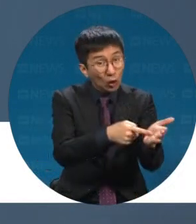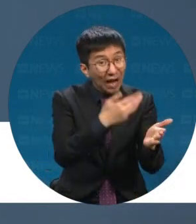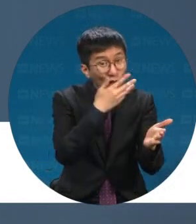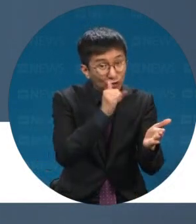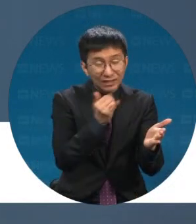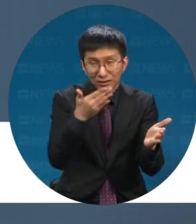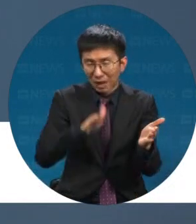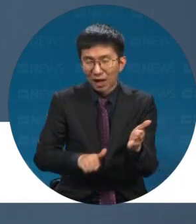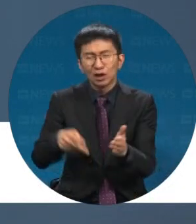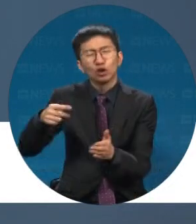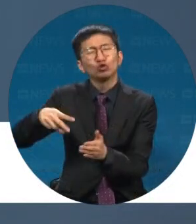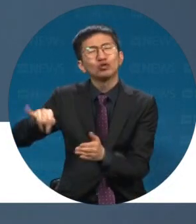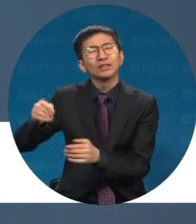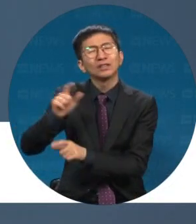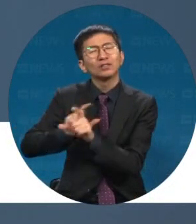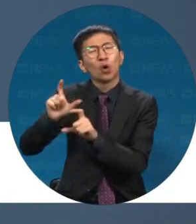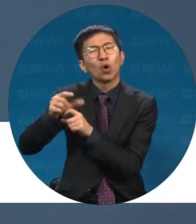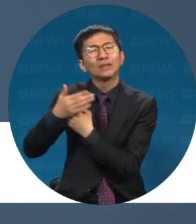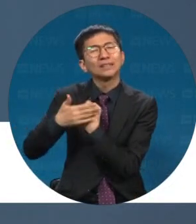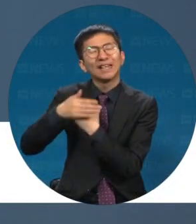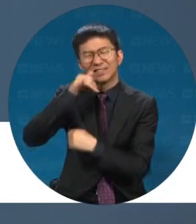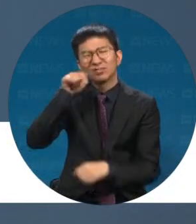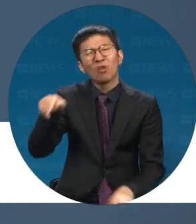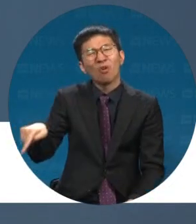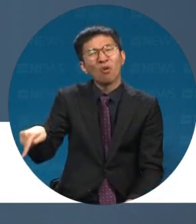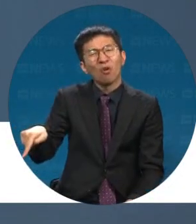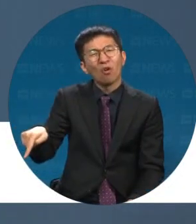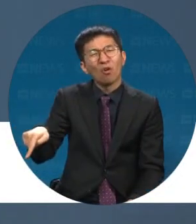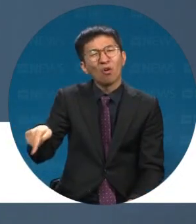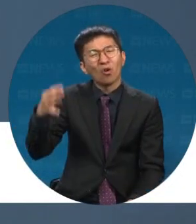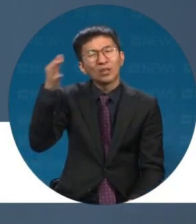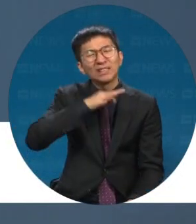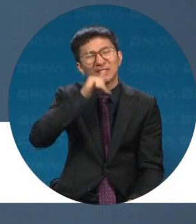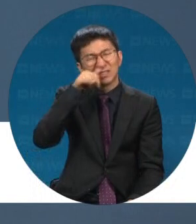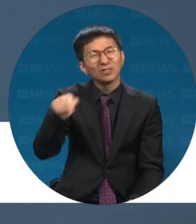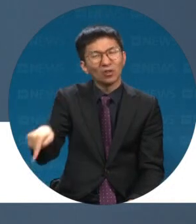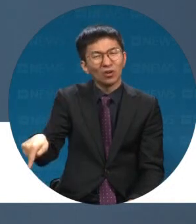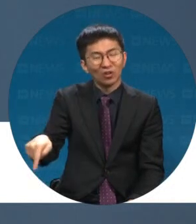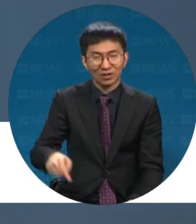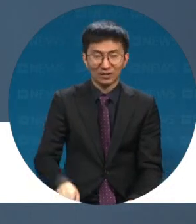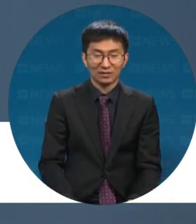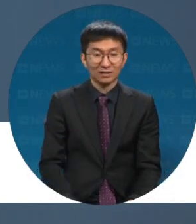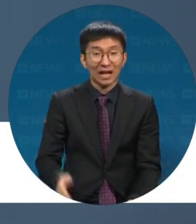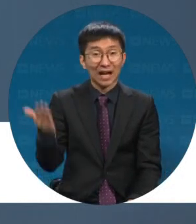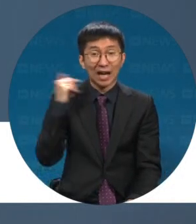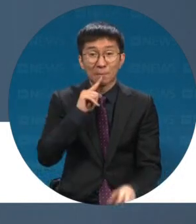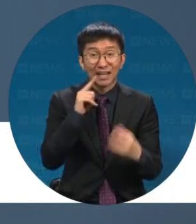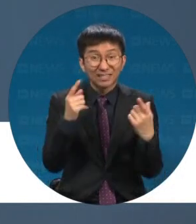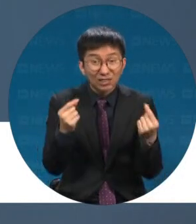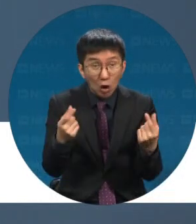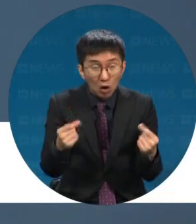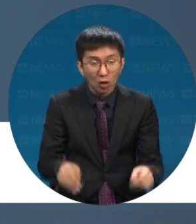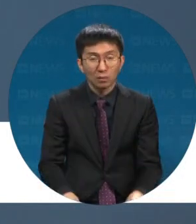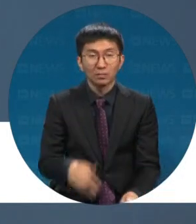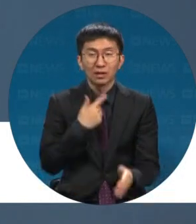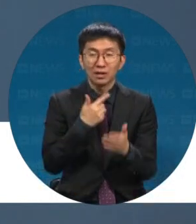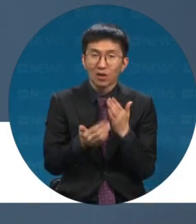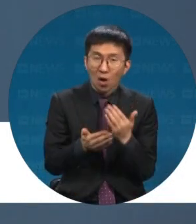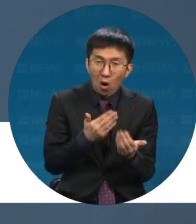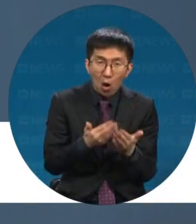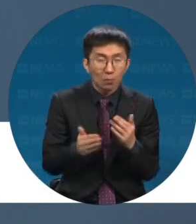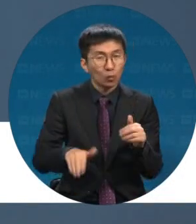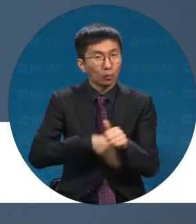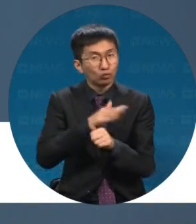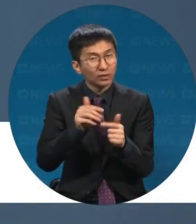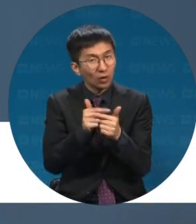조금 더 유리한 형태의 대학들을 수시에서부터 이미 지원을 했기 때문에 아까 말씀드렸던 대로 최대한 경험치라든가 분위기